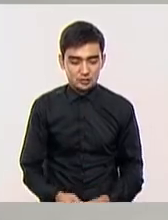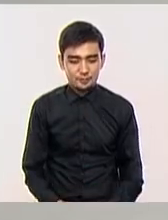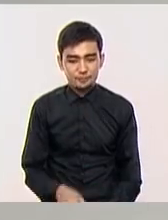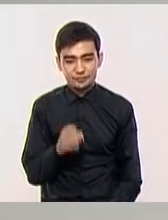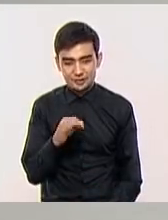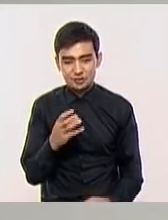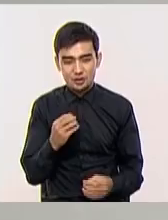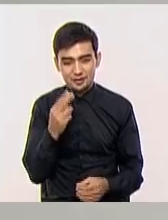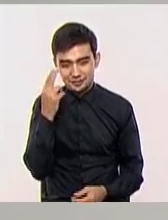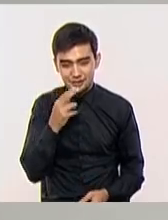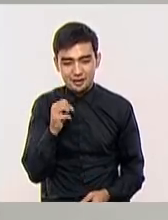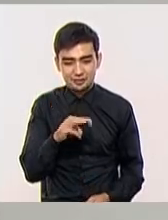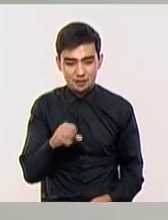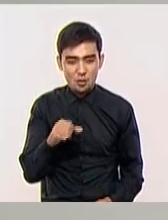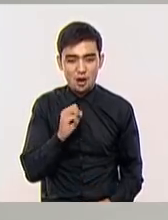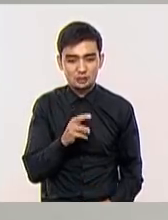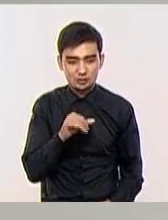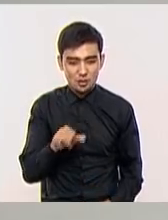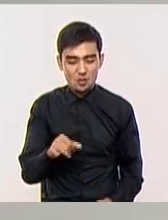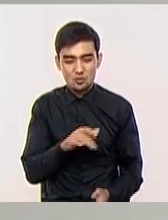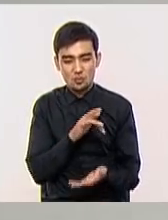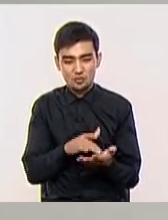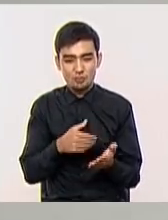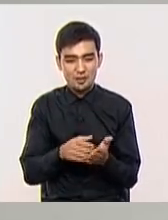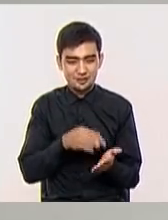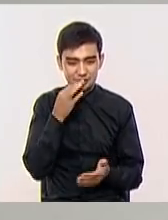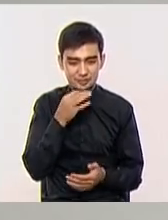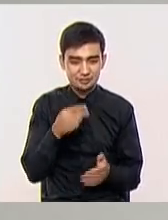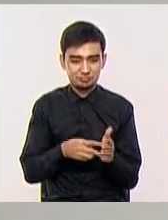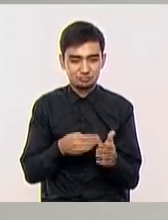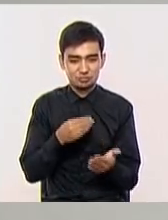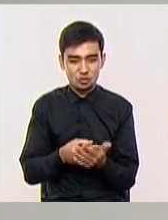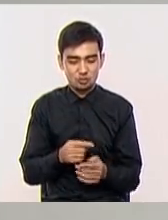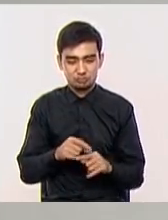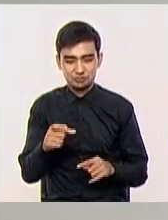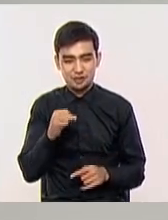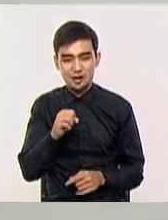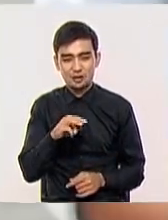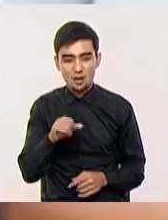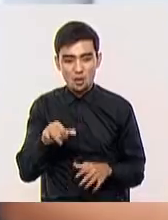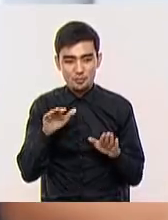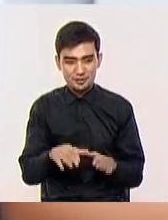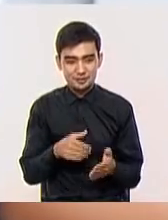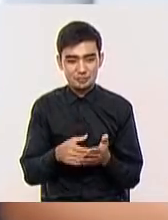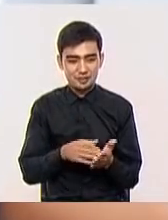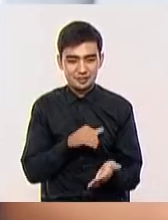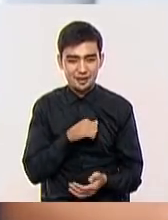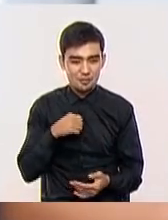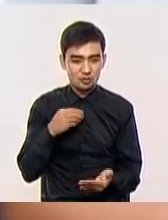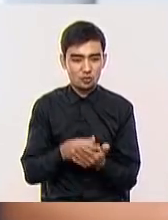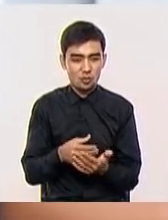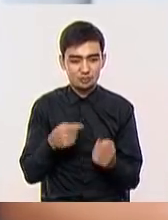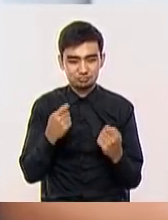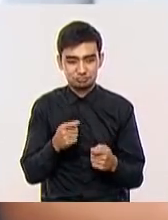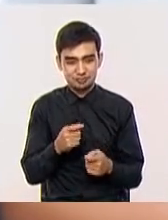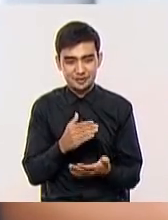Сонымен қатар Нұр-Сұлтан, Атырау, Ақтау қалаларында да күнбағыс майының бағасы күрт қымбаттаған. Әсіресе Атырауда сұйық май ең қымбат бағамен